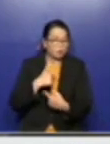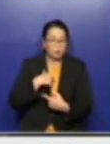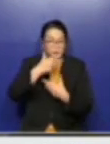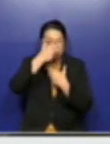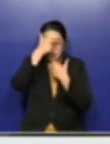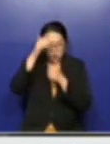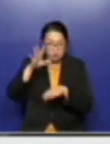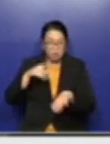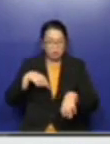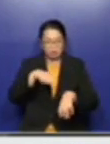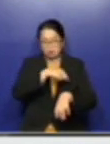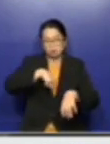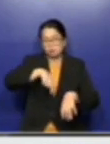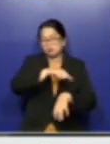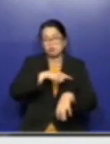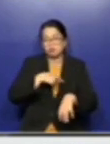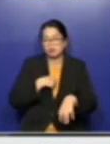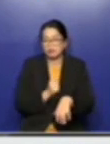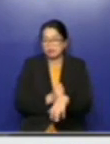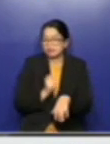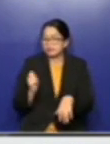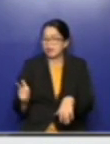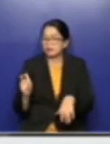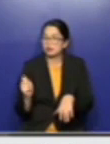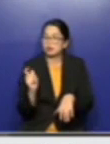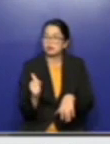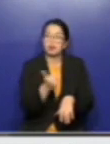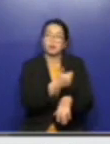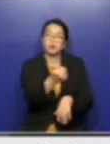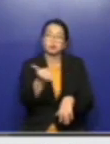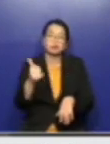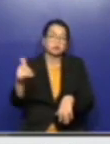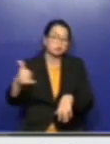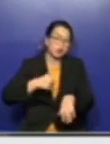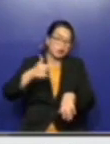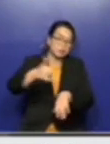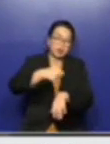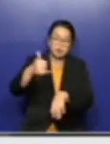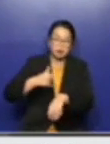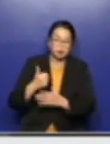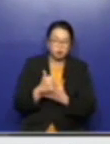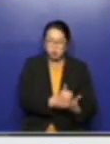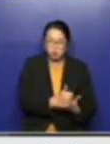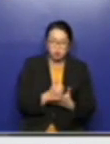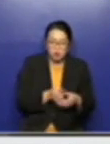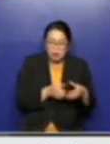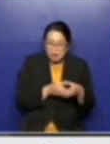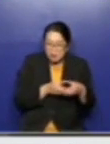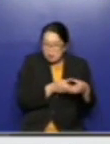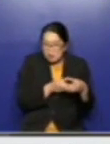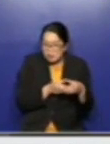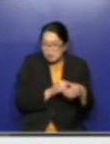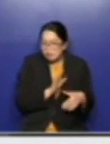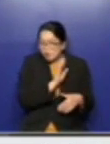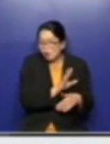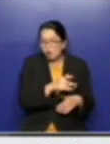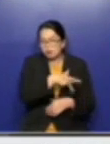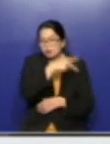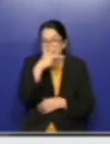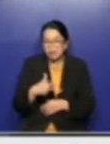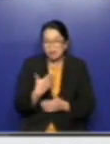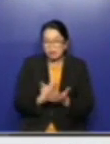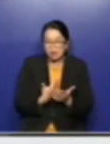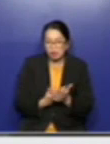ลังบ้านของท่านในสถานีท่านจะไปจ้างบริษัทเอกชนที่เขาล่ำลือกันว่าเป็นพรรคพวกของท่านหลังบ้านของท่านราคา